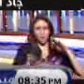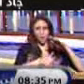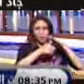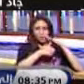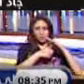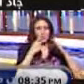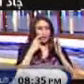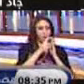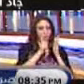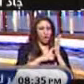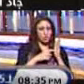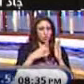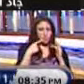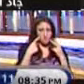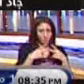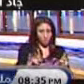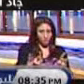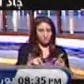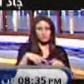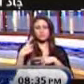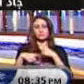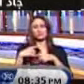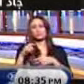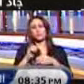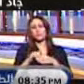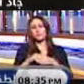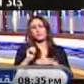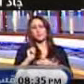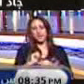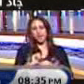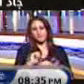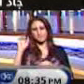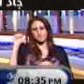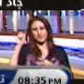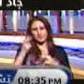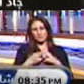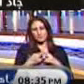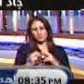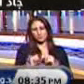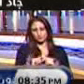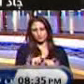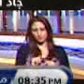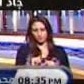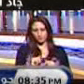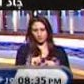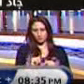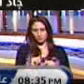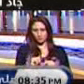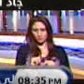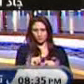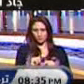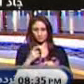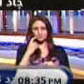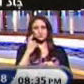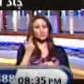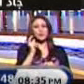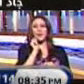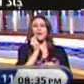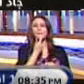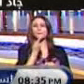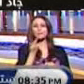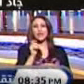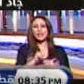رأيها في القانون جملة واحدة. مظبوط؟ طيب بالزبط. ايه السيناريوهات بقى المتوقعه الان؟ يعني هيكون امتى الانتخابات